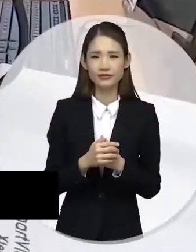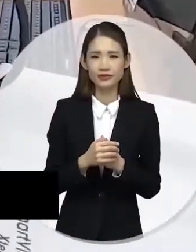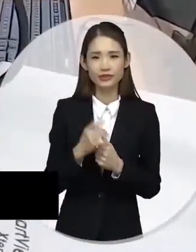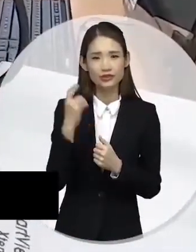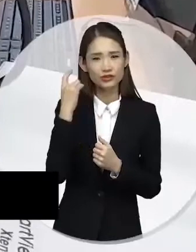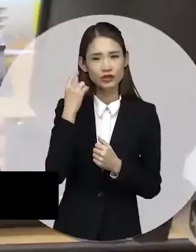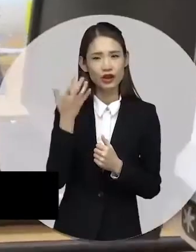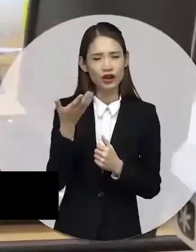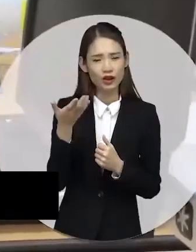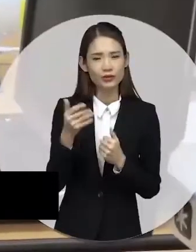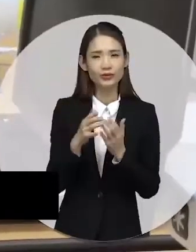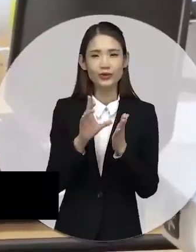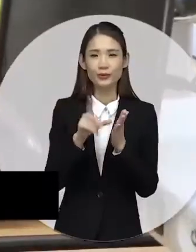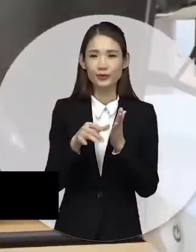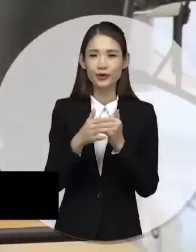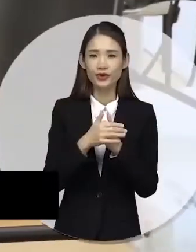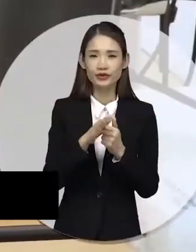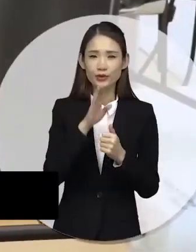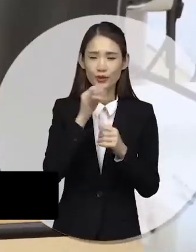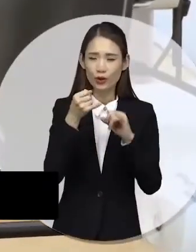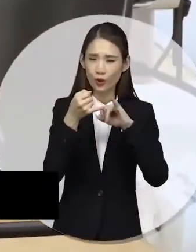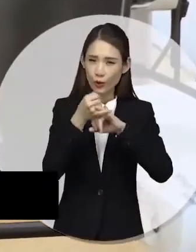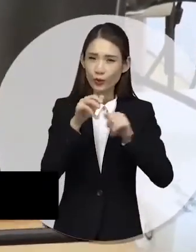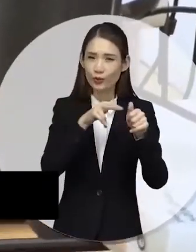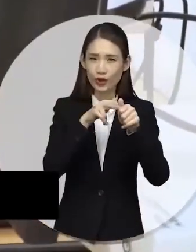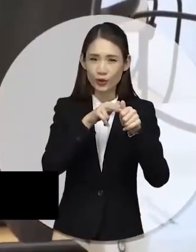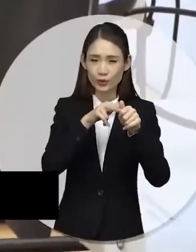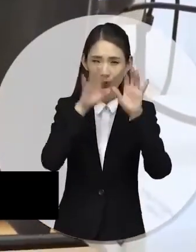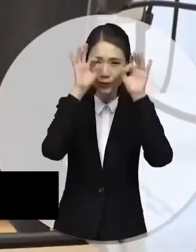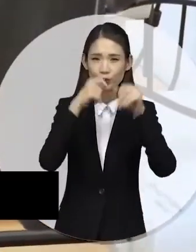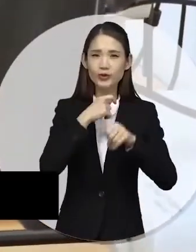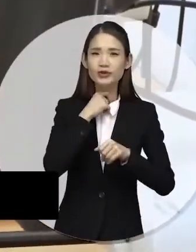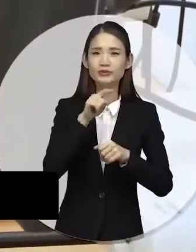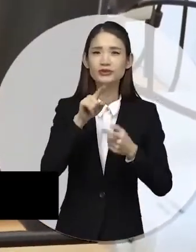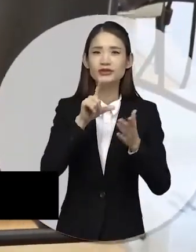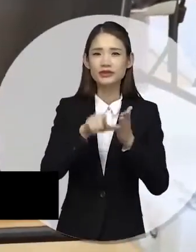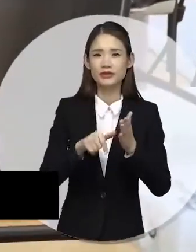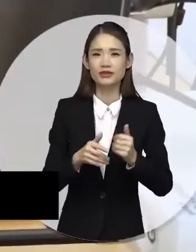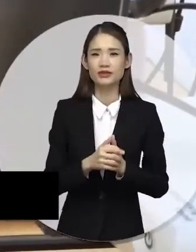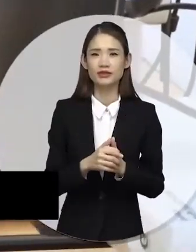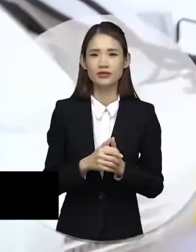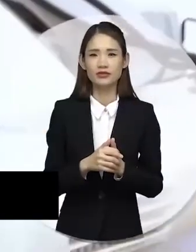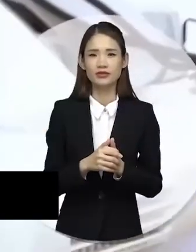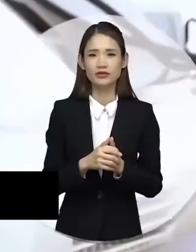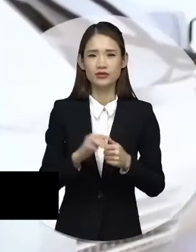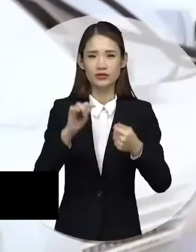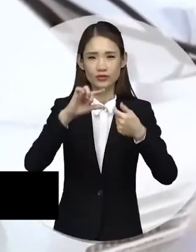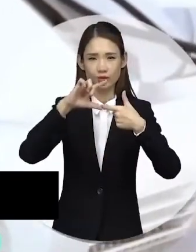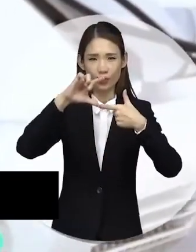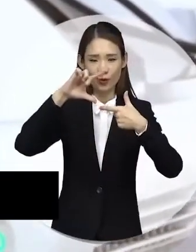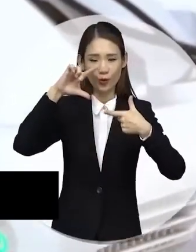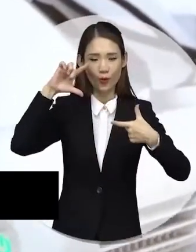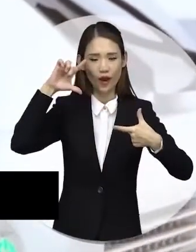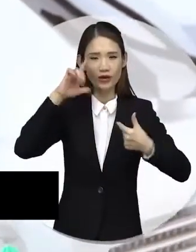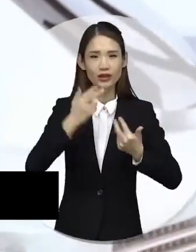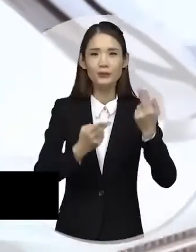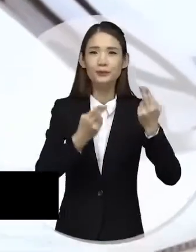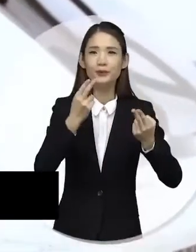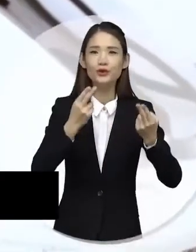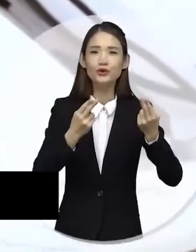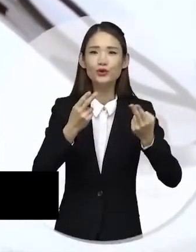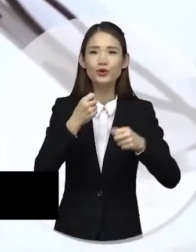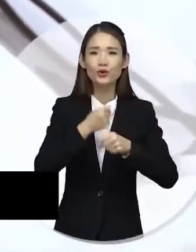뭐 듣고 하다가 정말 필요한 정보를 보고 싶다 하면 이걸 하는 건데 확대 이게 배율도 조정할 수